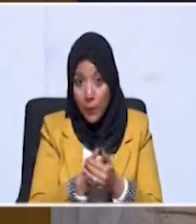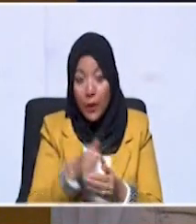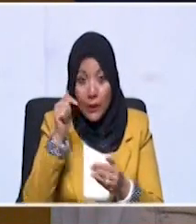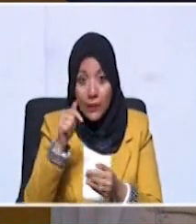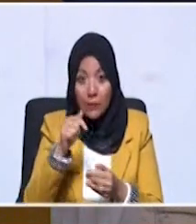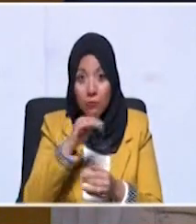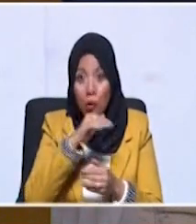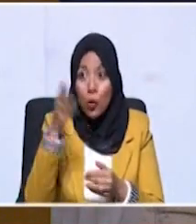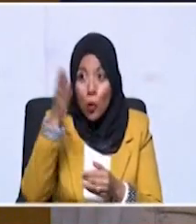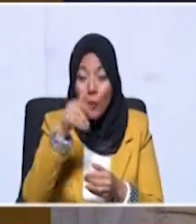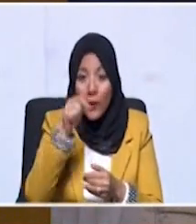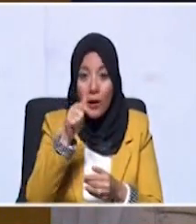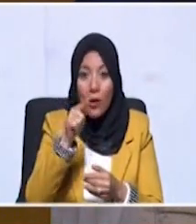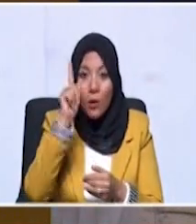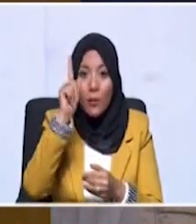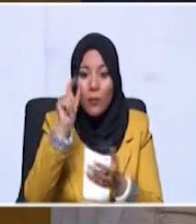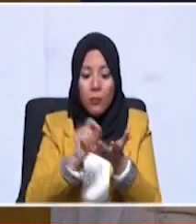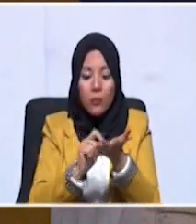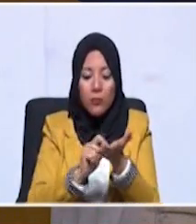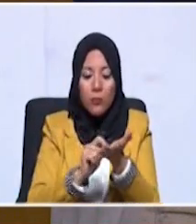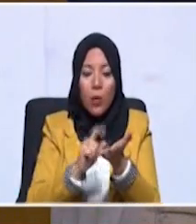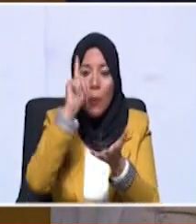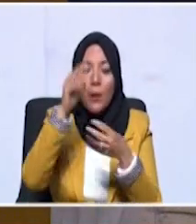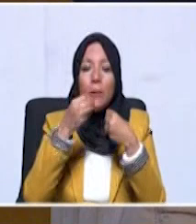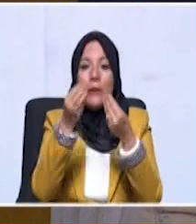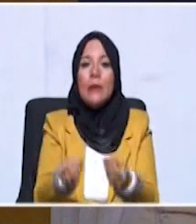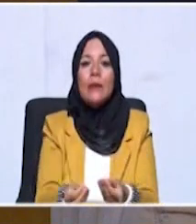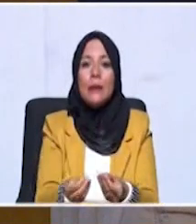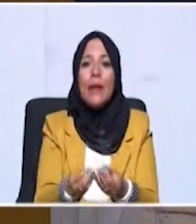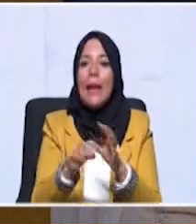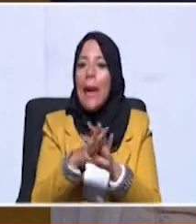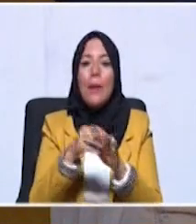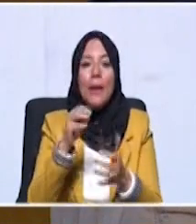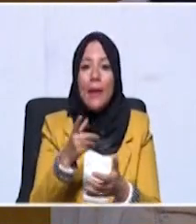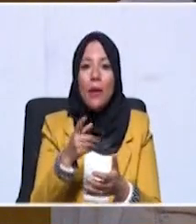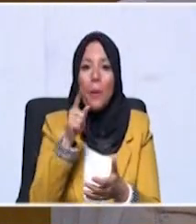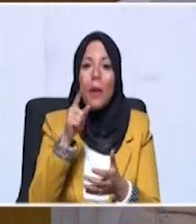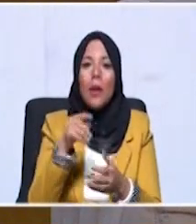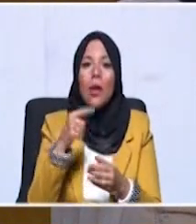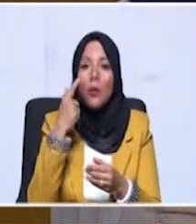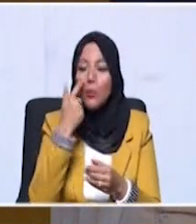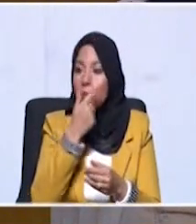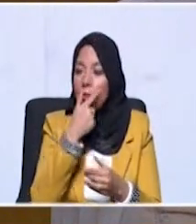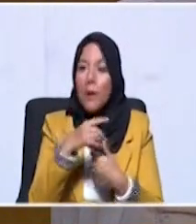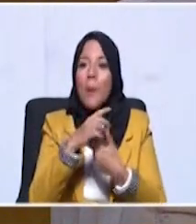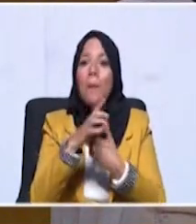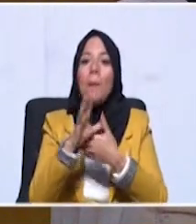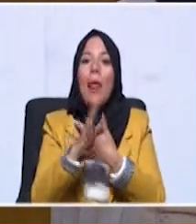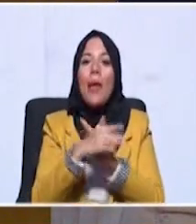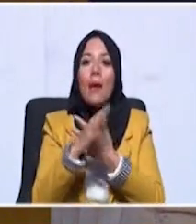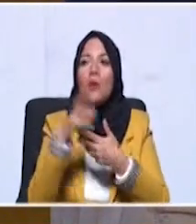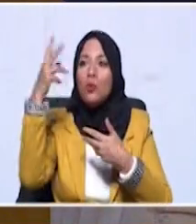الليلة اللي بتقدر فيها أرزاق الخلائق ومقادير الخلائق، وربنا بيطلع الملائكة فيها، بيطلع